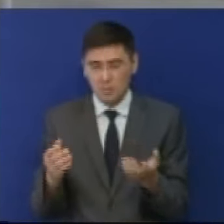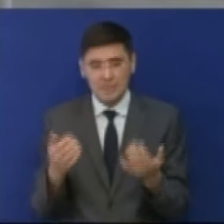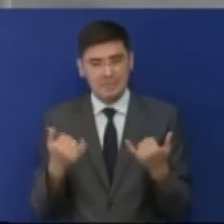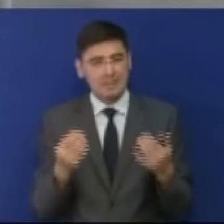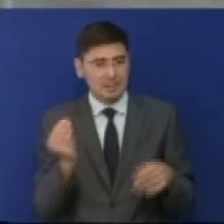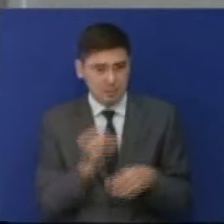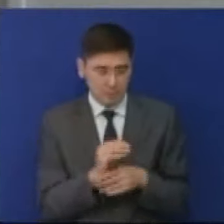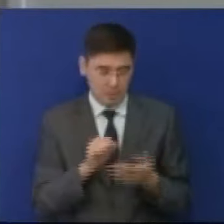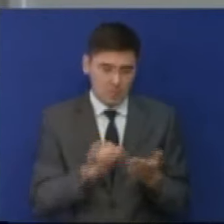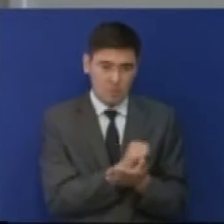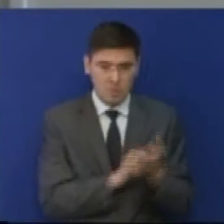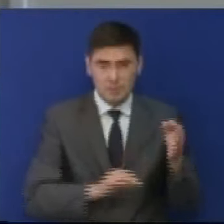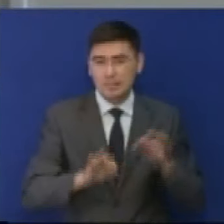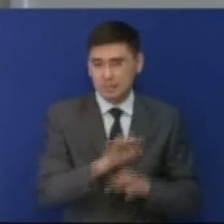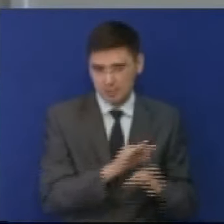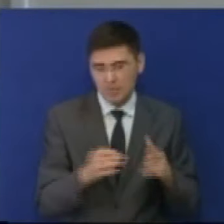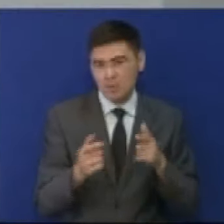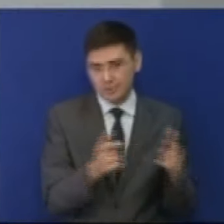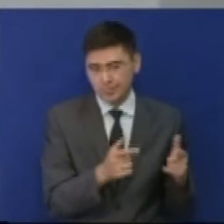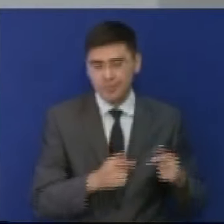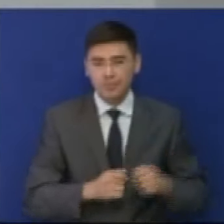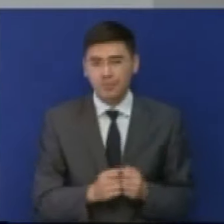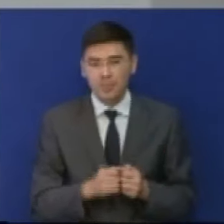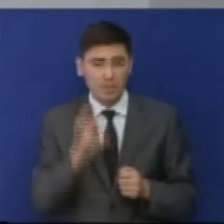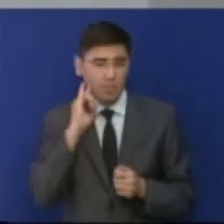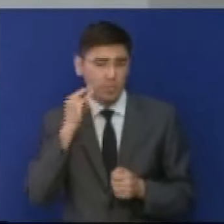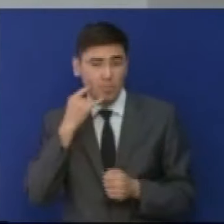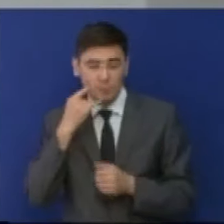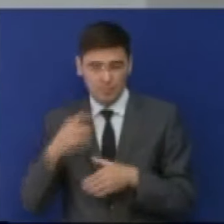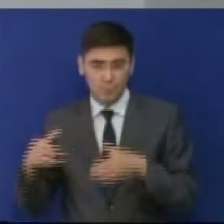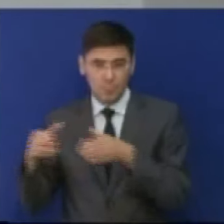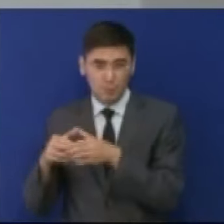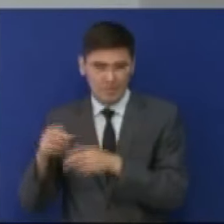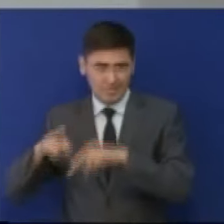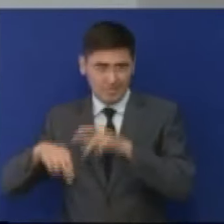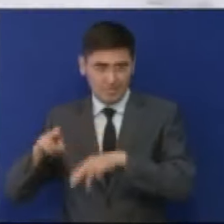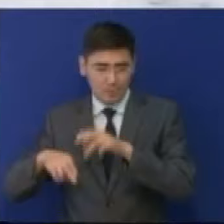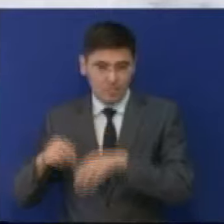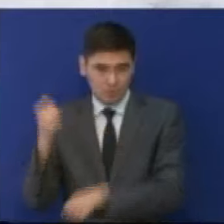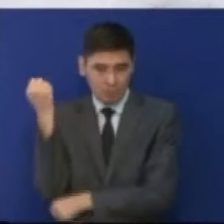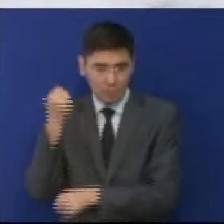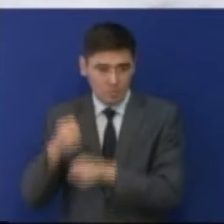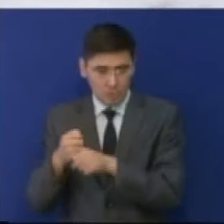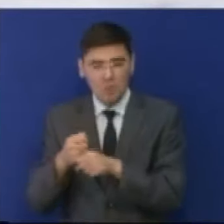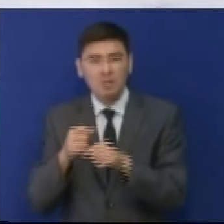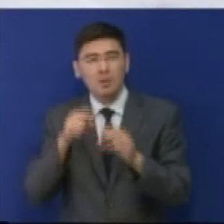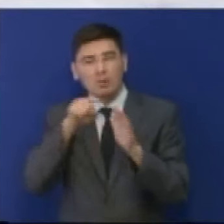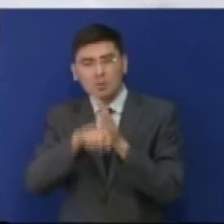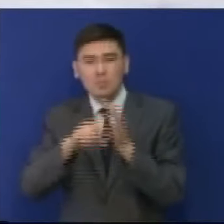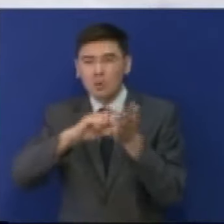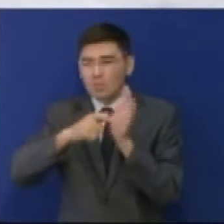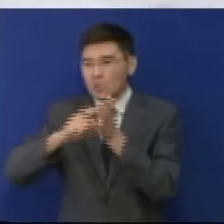смету. А пока рабочие павлодарской компании полным ходом занимаются капитальным ремонтом помещений. Стоимость